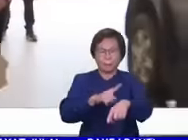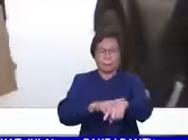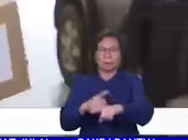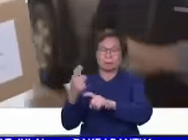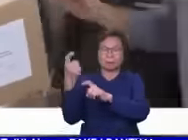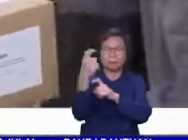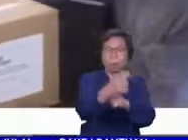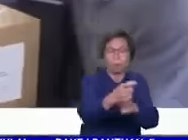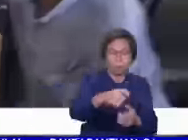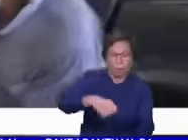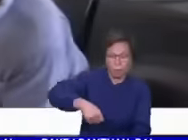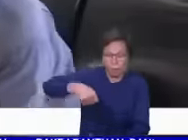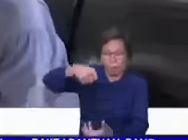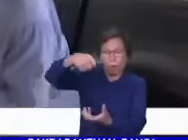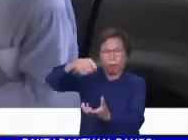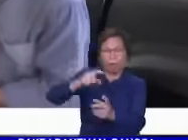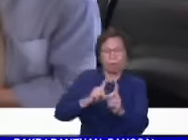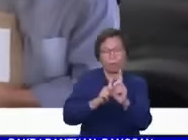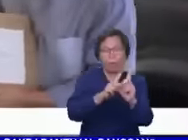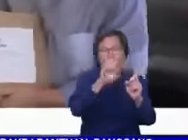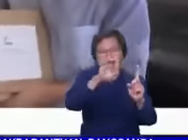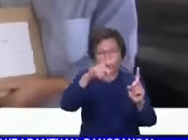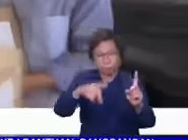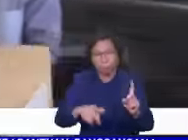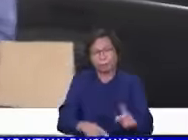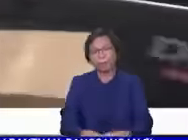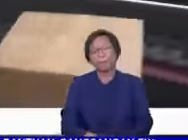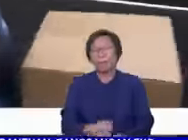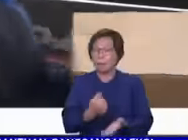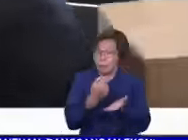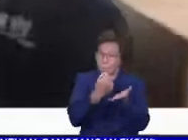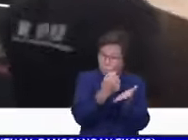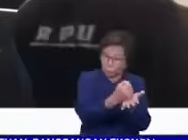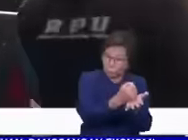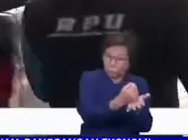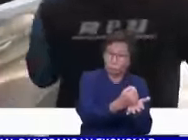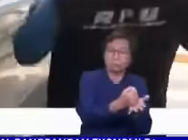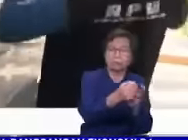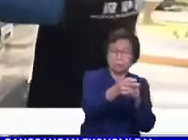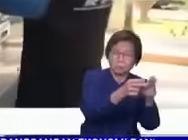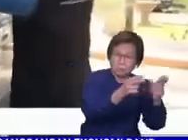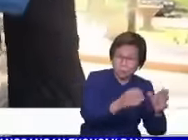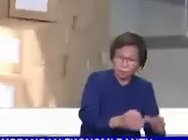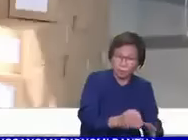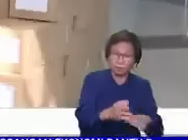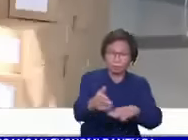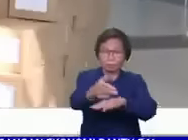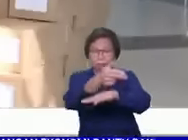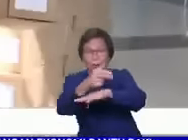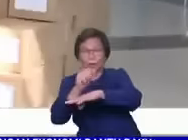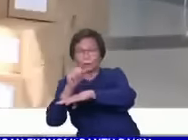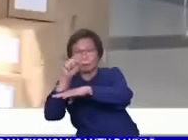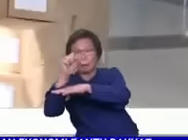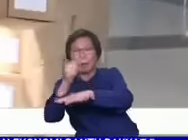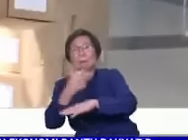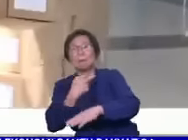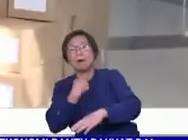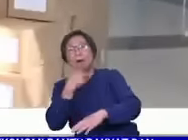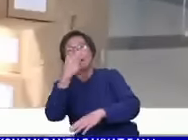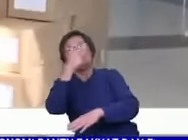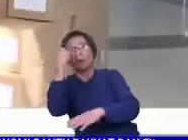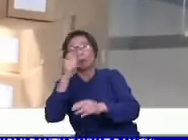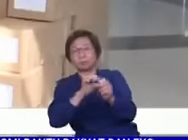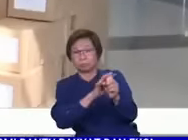ini diberikan dan selain daripada menghulurkan bantuan kepada penggiat industri kreatif di Sabah yang terkesan